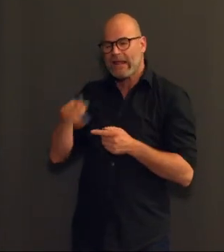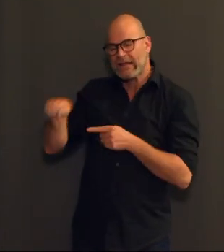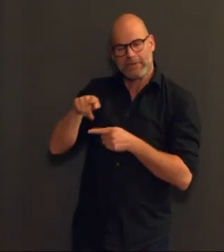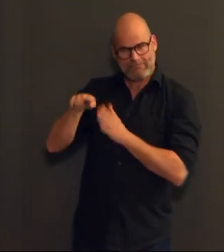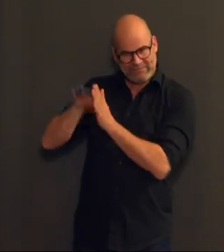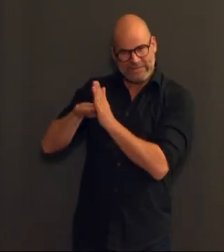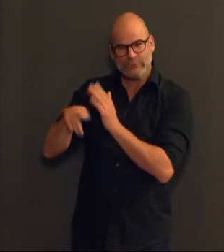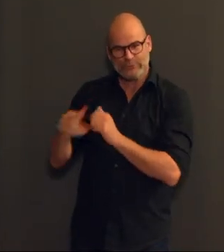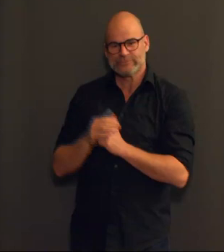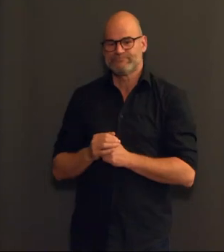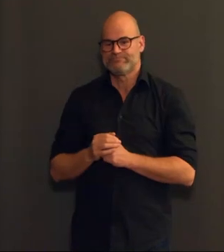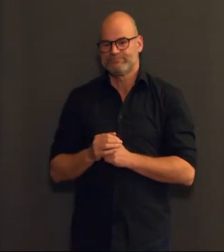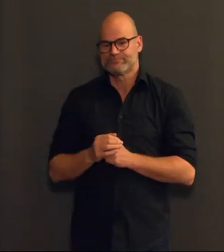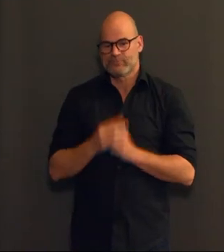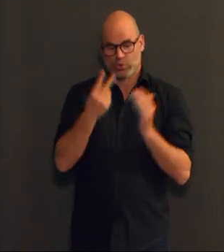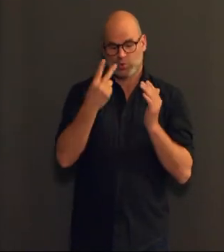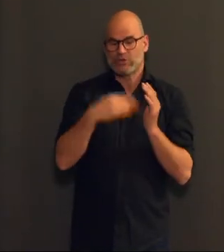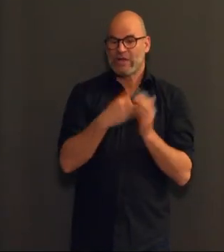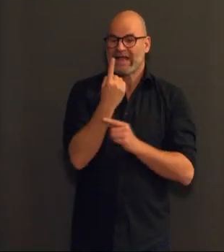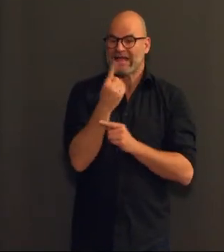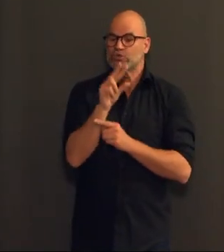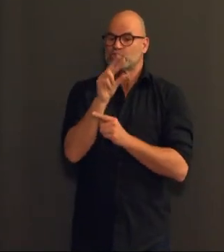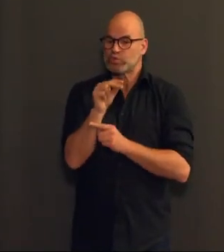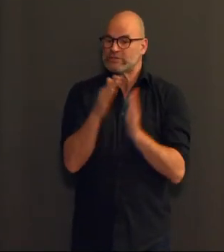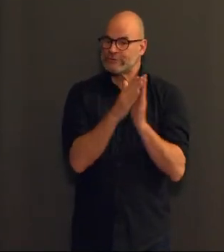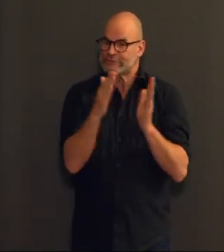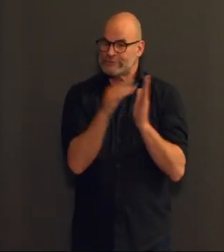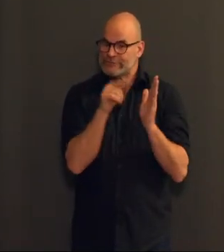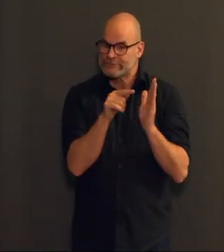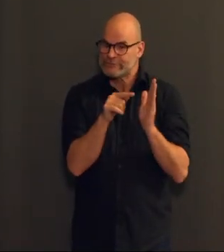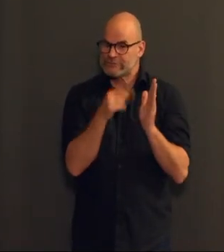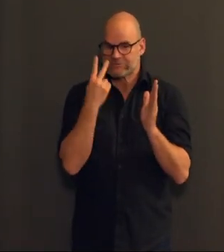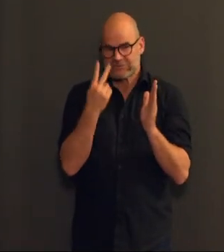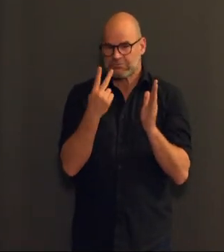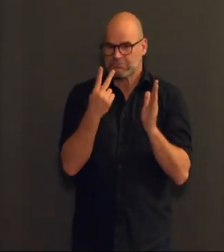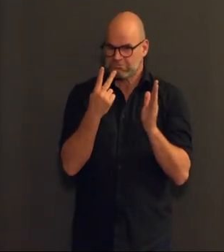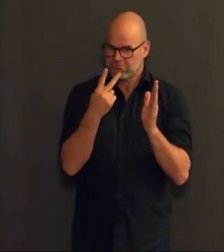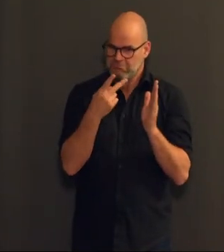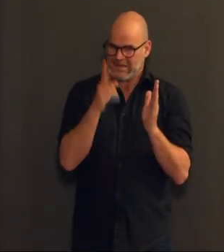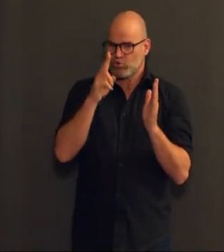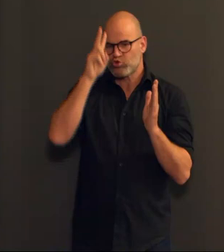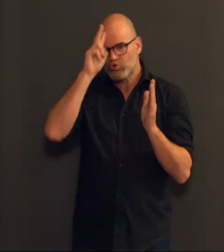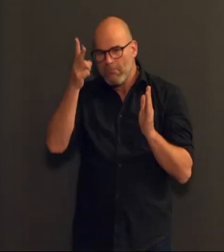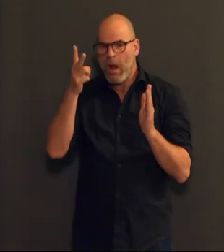geen ondersterfte, maar hadden we eerder een normale of laag normale